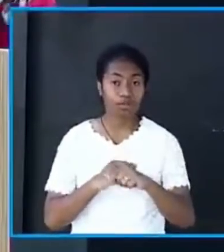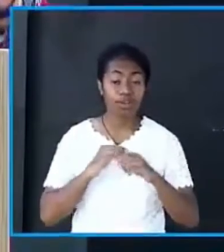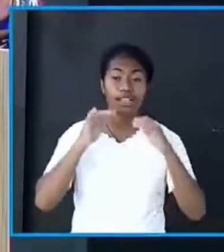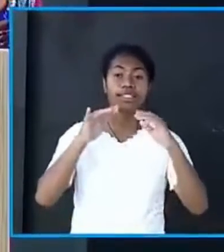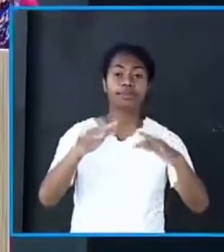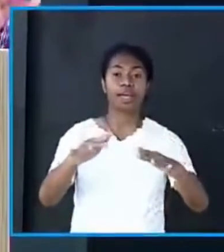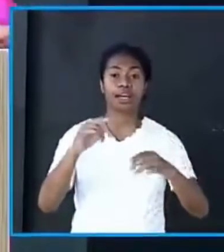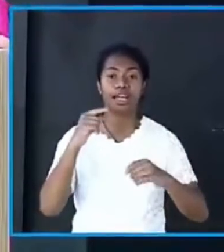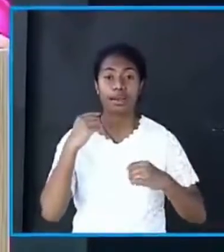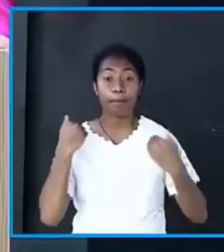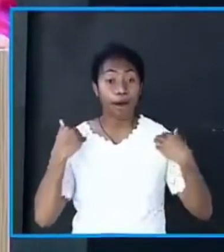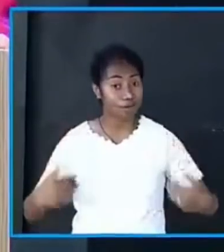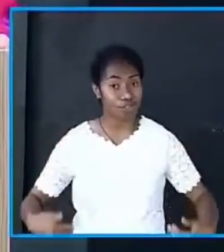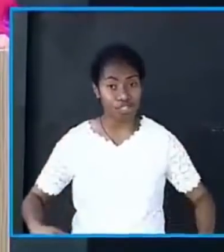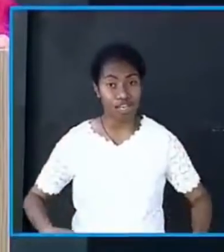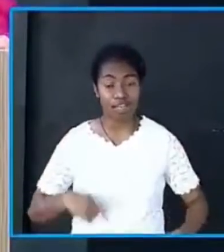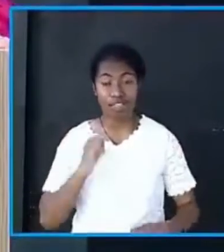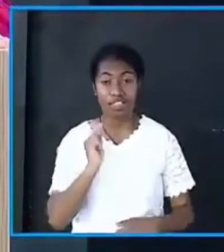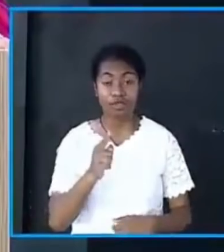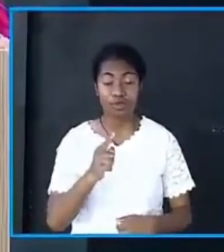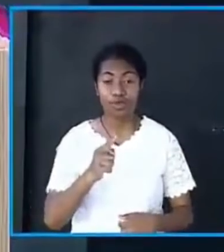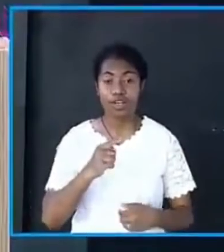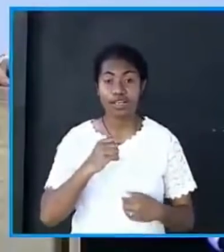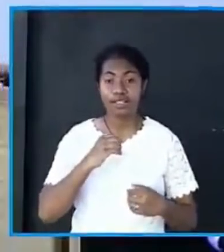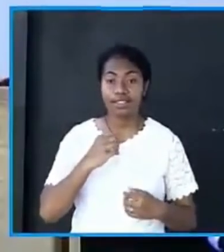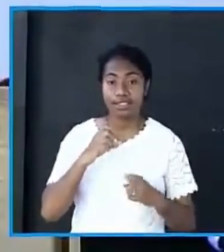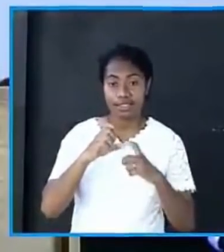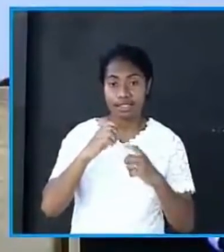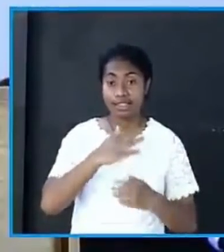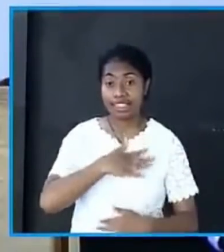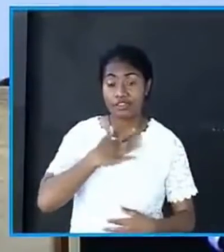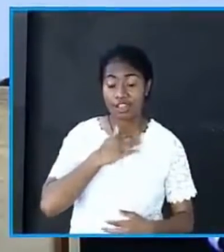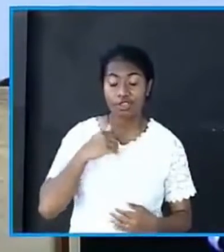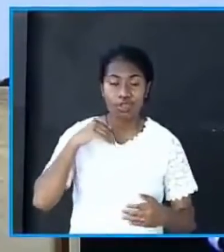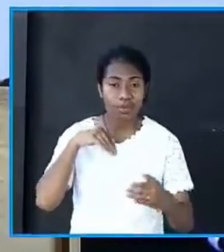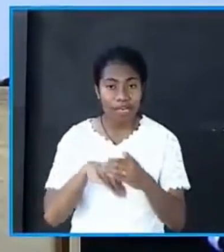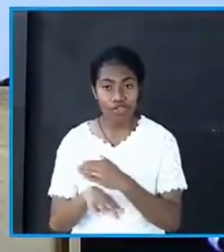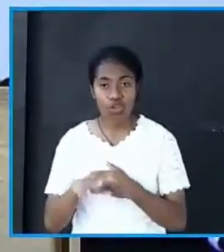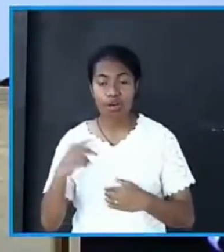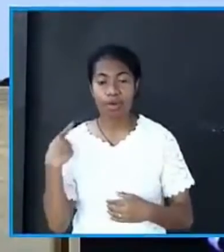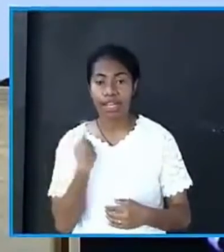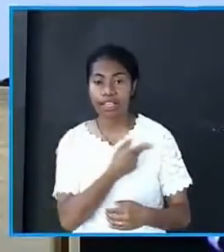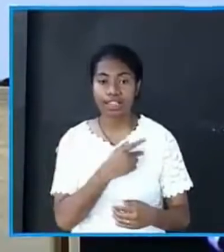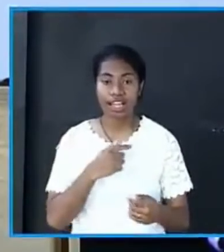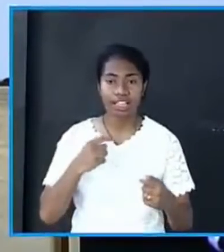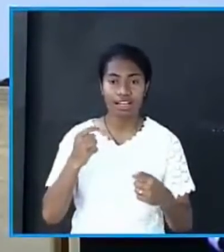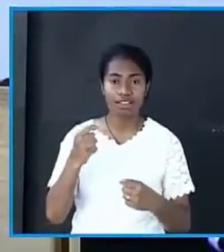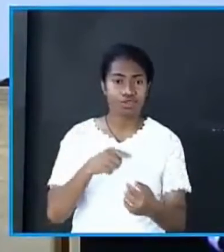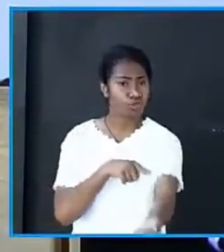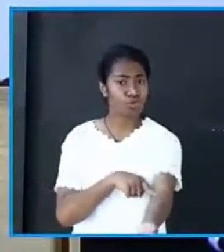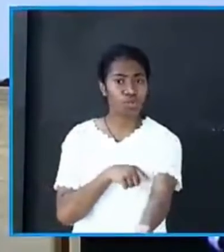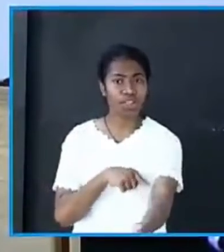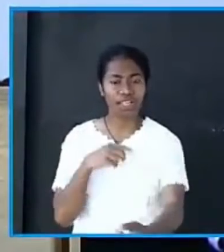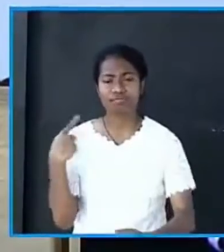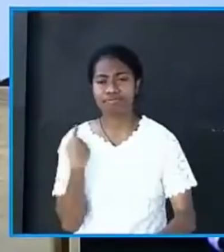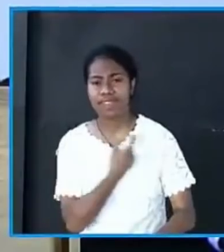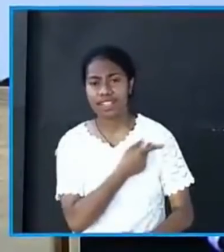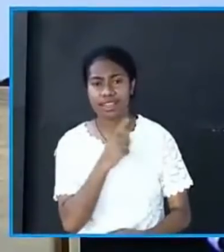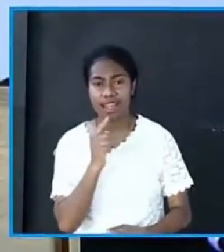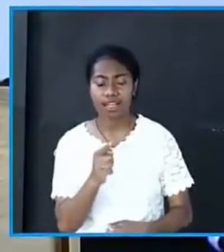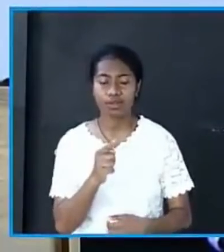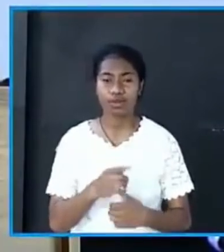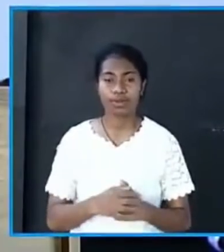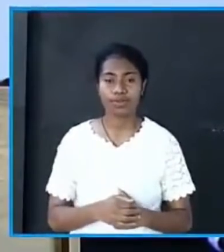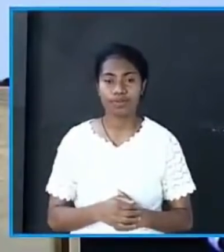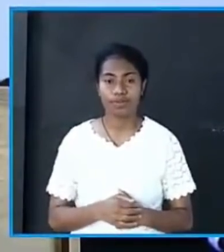kita Hai sifat yang bisa dibentuk yang masukkan ke dalam kita dia suntik kali dalam kita tiap transfer ke dalam